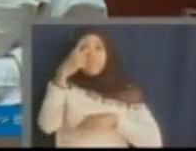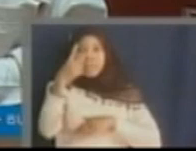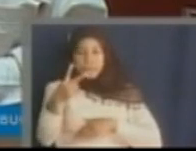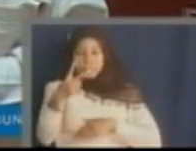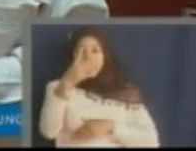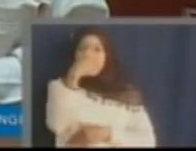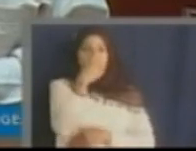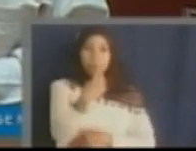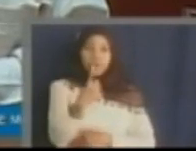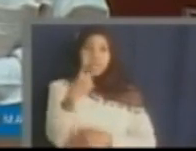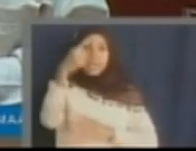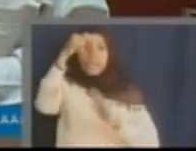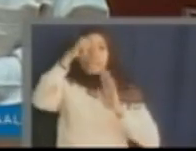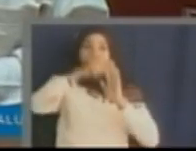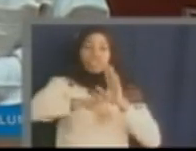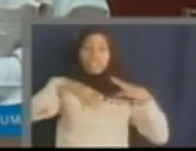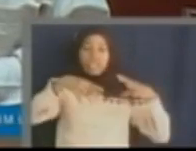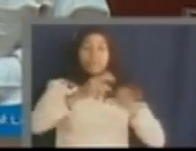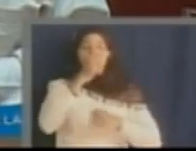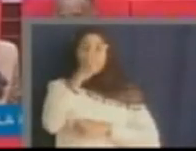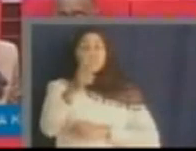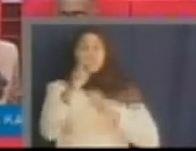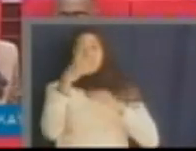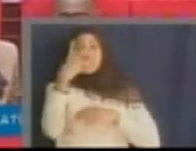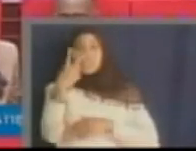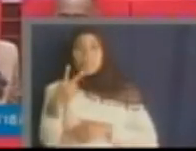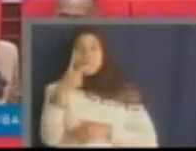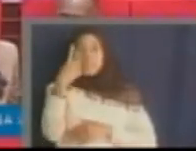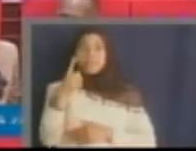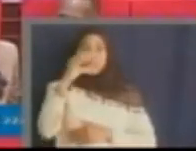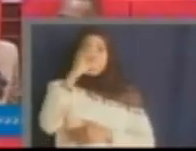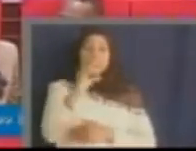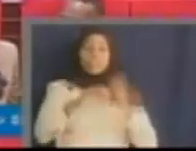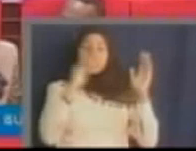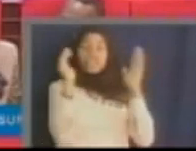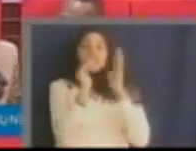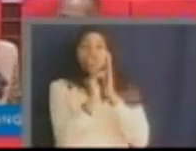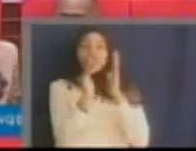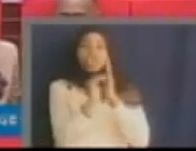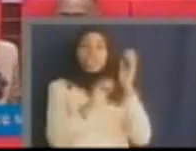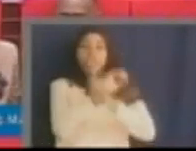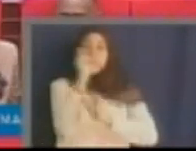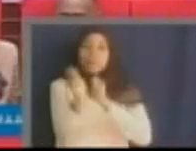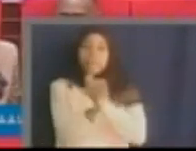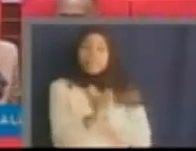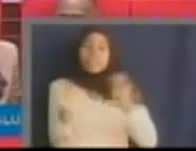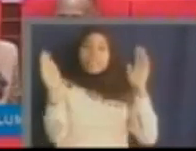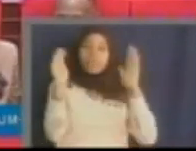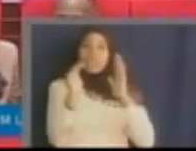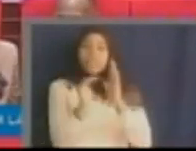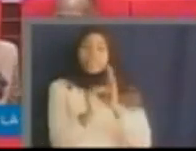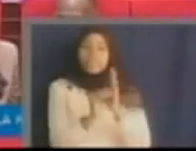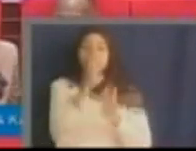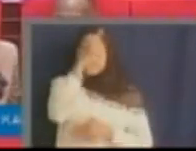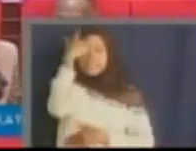cha 22.1C cha sheria ya mabadiliko ya katiba sura ya 83.